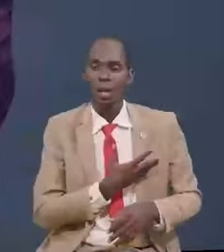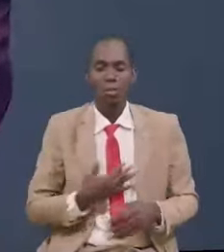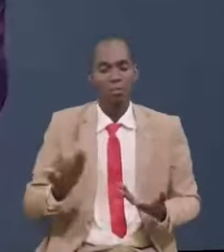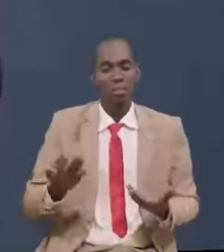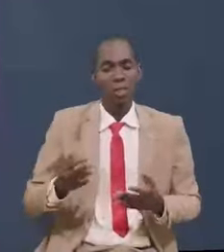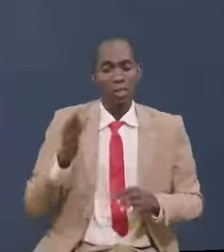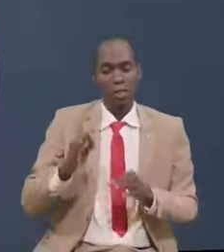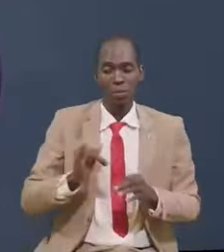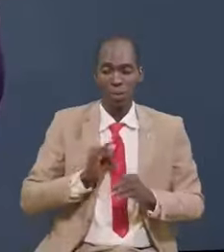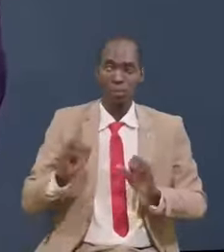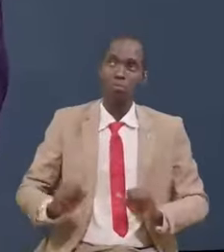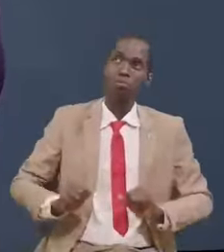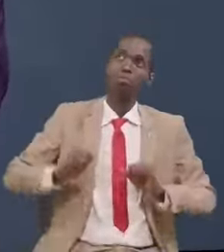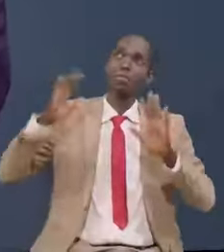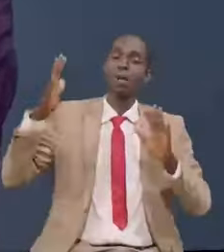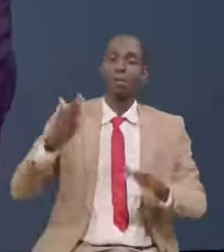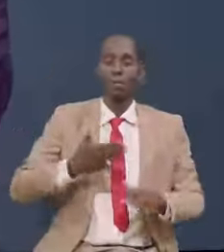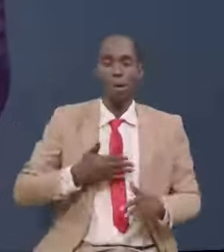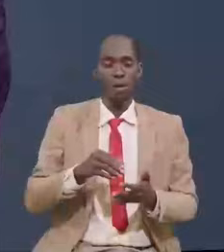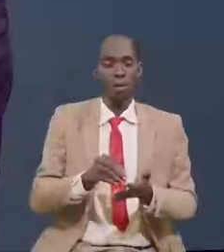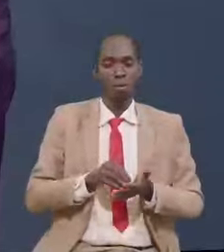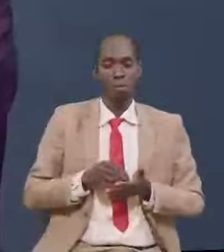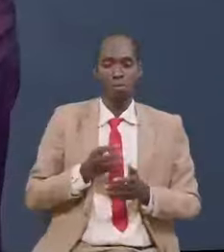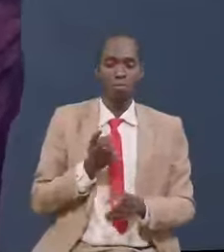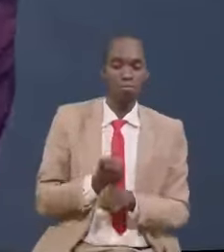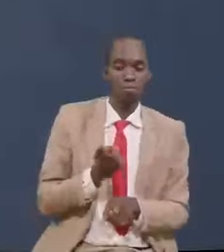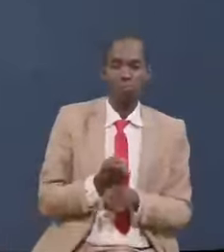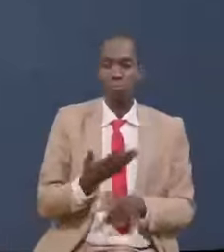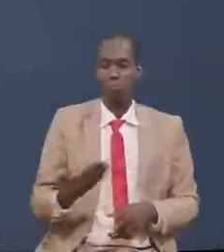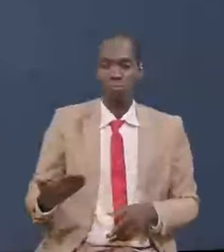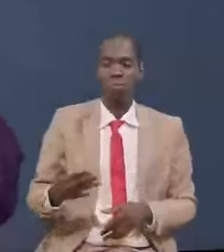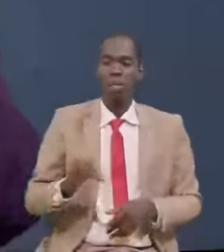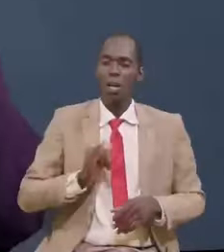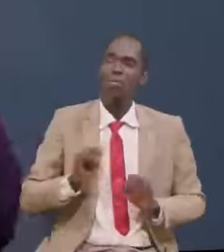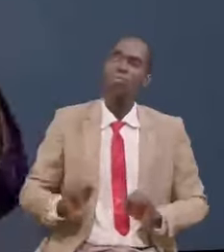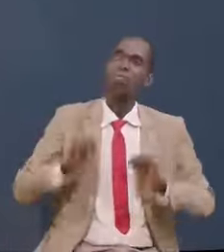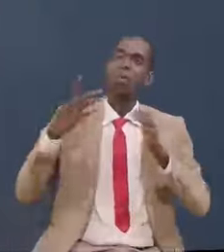Ah, je vais abandonner mes droits. Je vais abandonner ce que je demande.